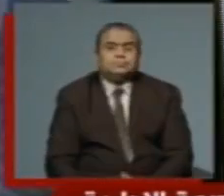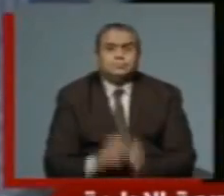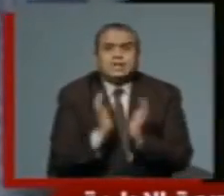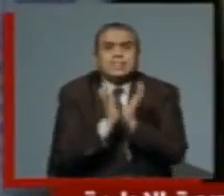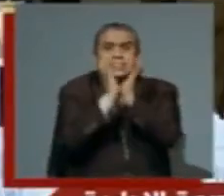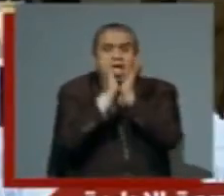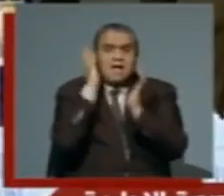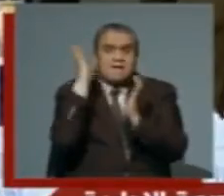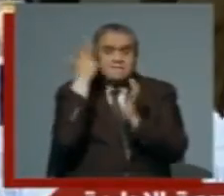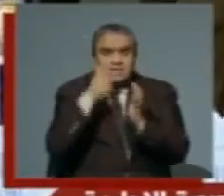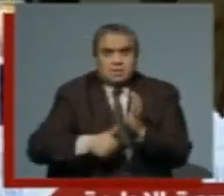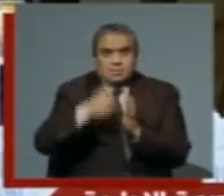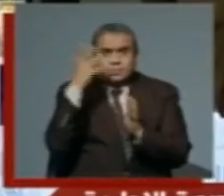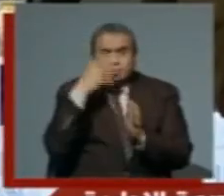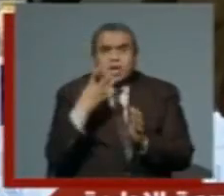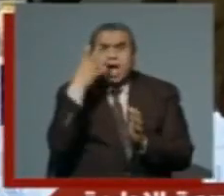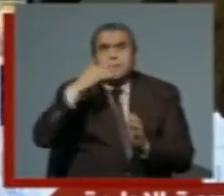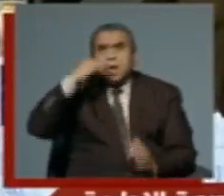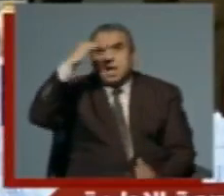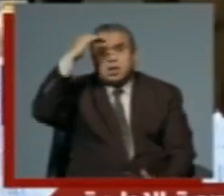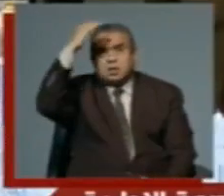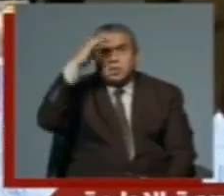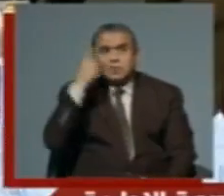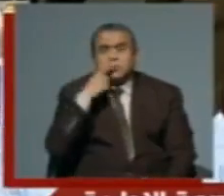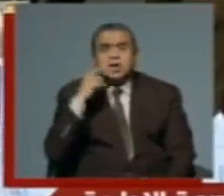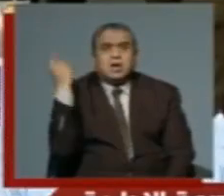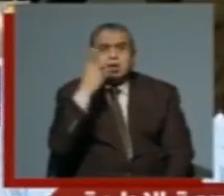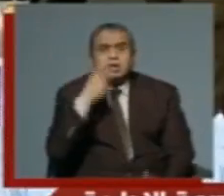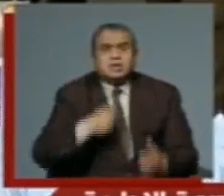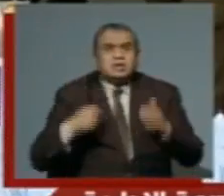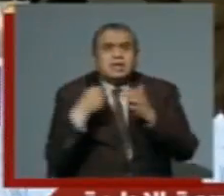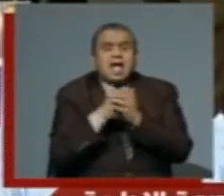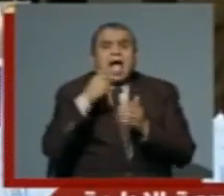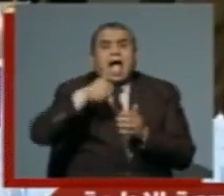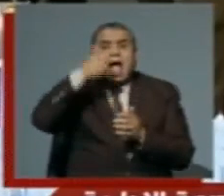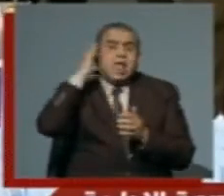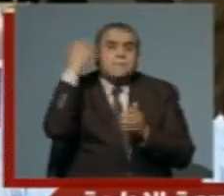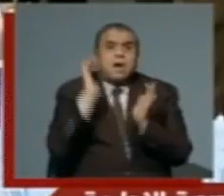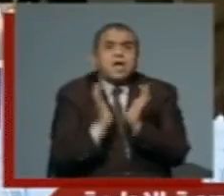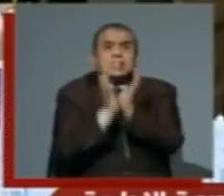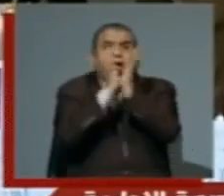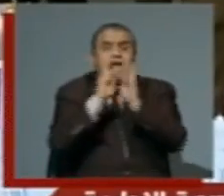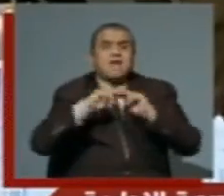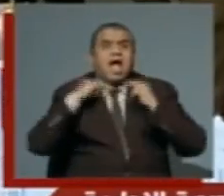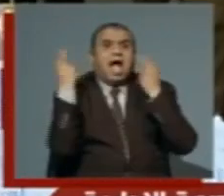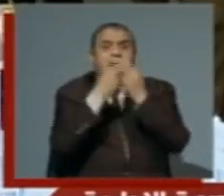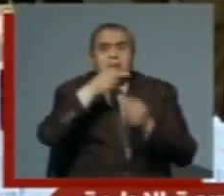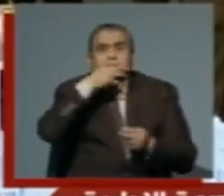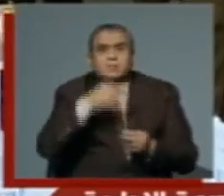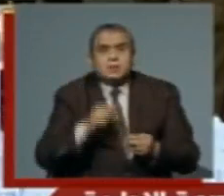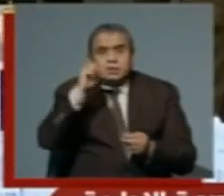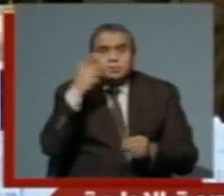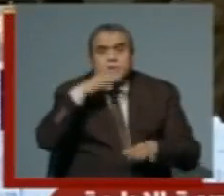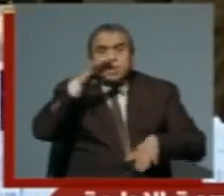اربع ادوار في العالم الحاجه الثانيه يا فندم وزنها 50